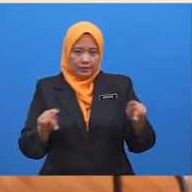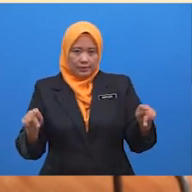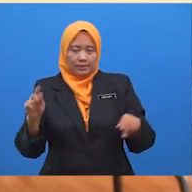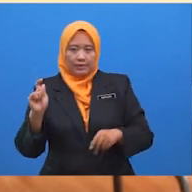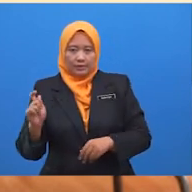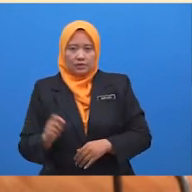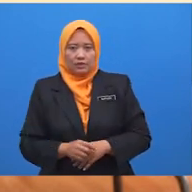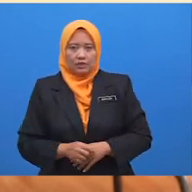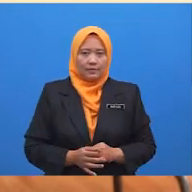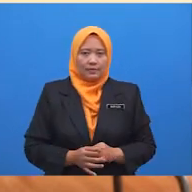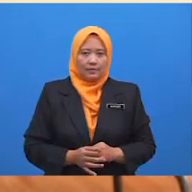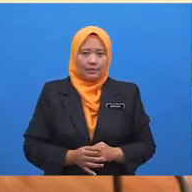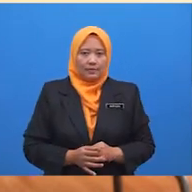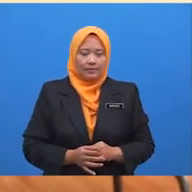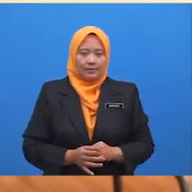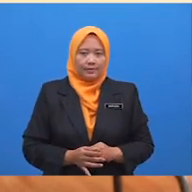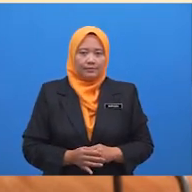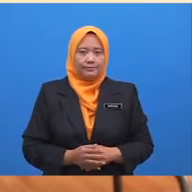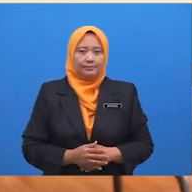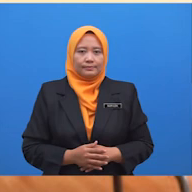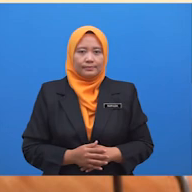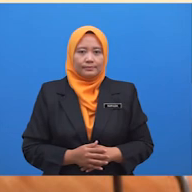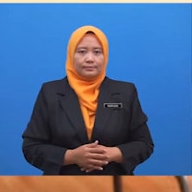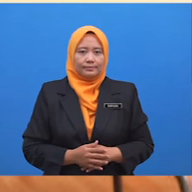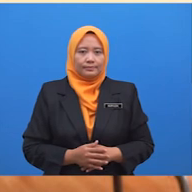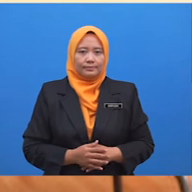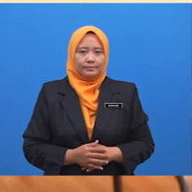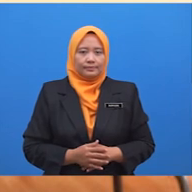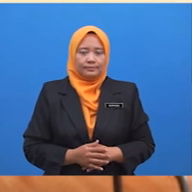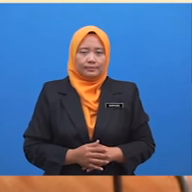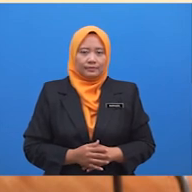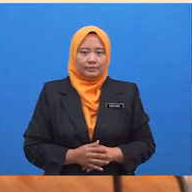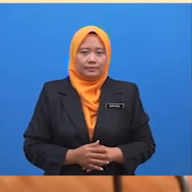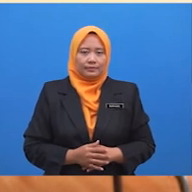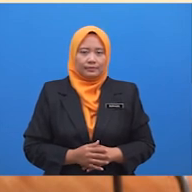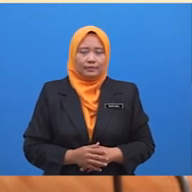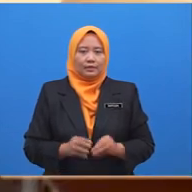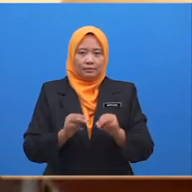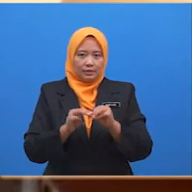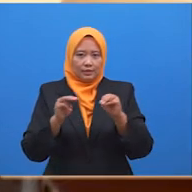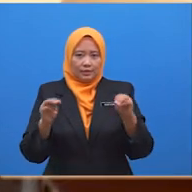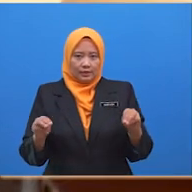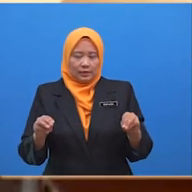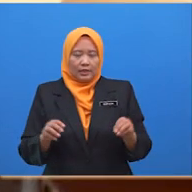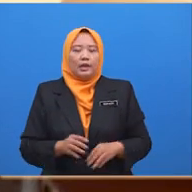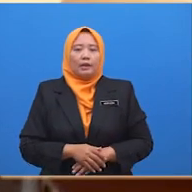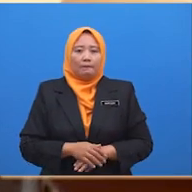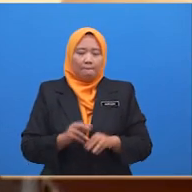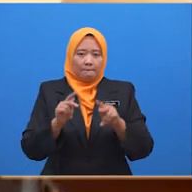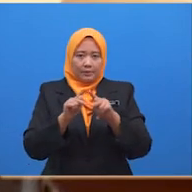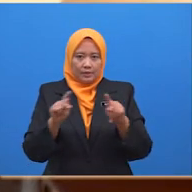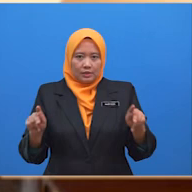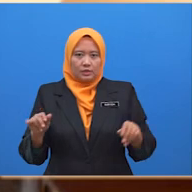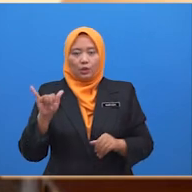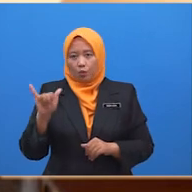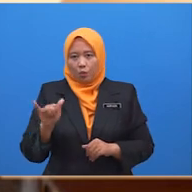merupakan titik persilangan di antara garis lurus dengan paksi X, manakala pintasan